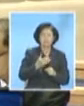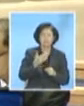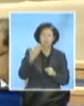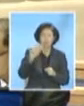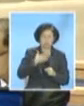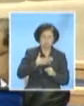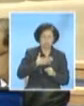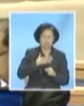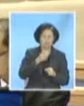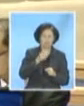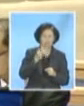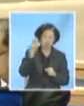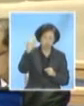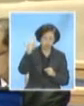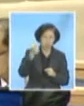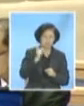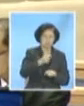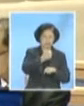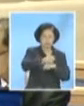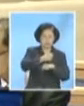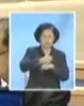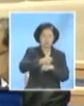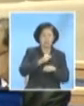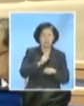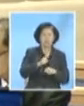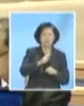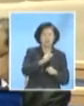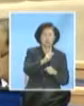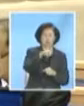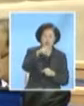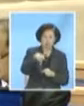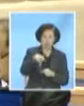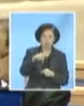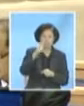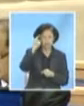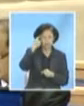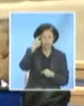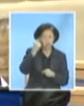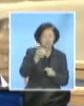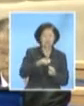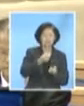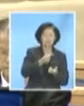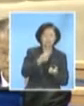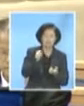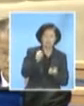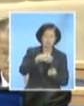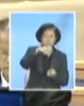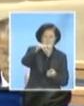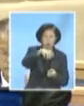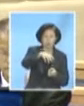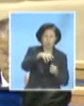ป็นผู้บริหารที่กระทรวงการพัฒนาสังคมและความมั่นคงของมนุษย์เคยมีความคิดว่าจะตั้งกรมกิจการผู้สูงอายุ